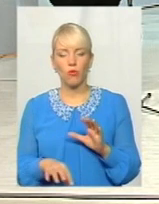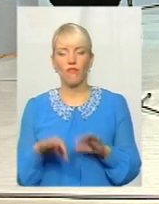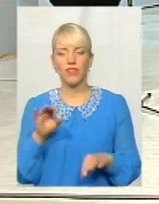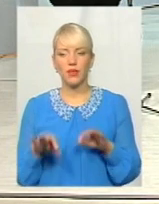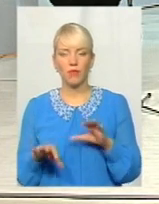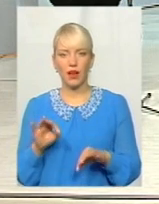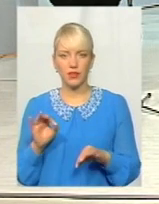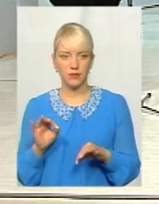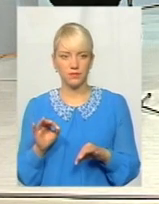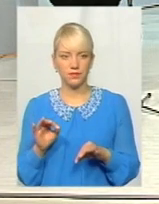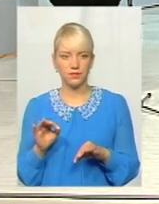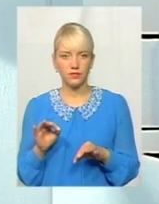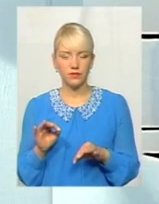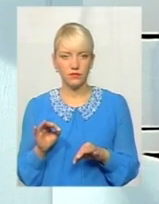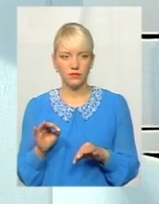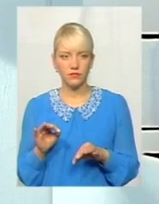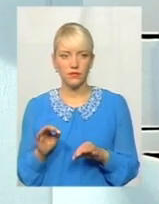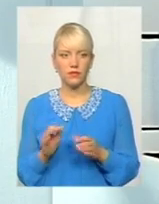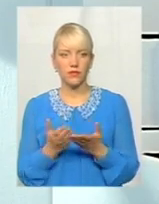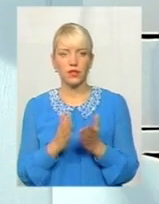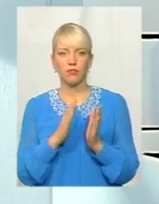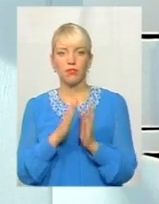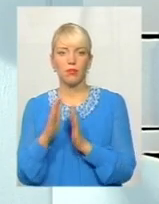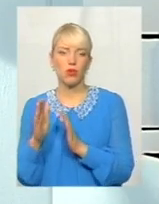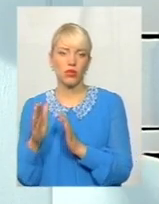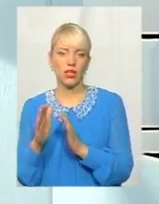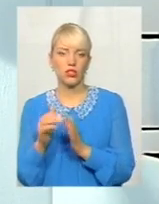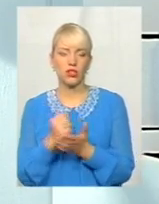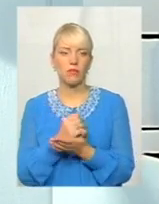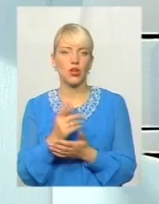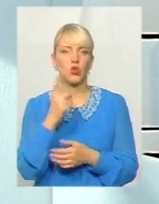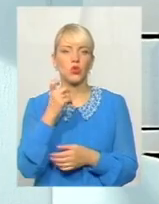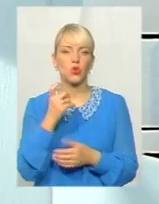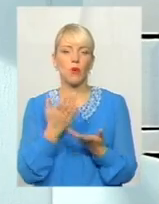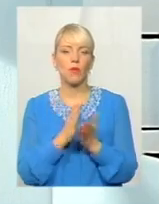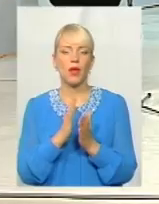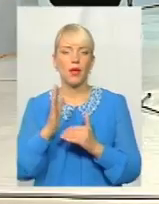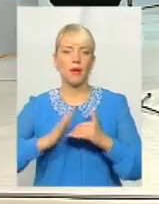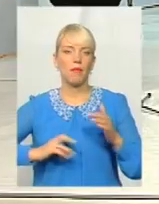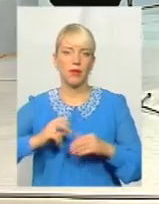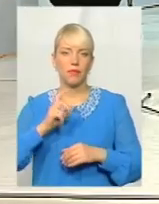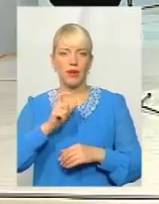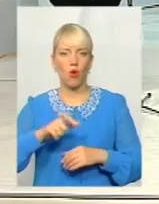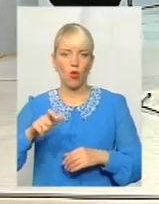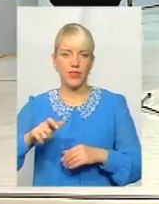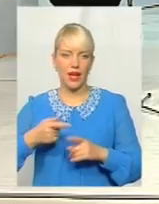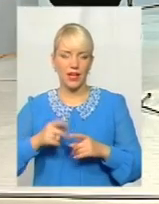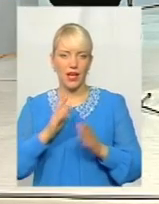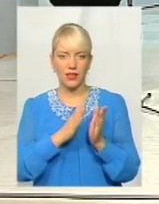відібрати з бібліотечної мережі 100 бібліотекарів активних, яким